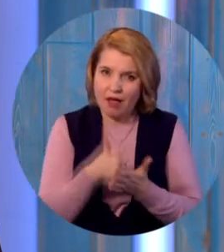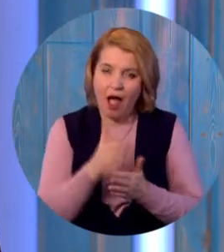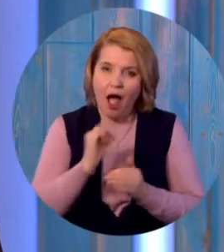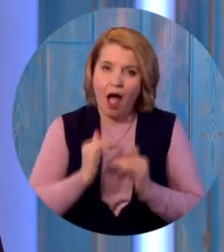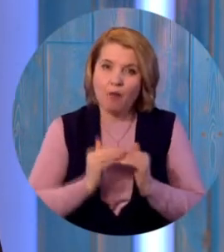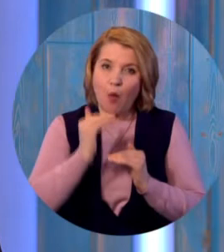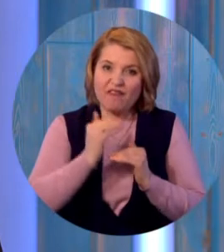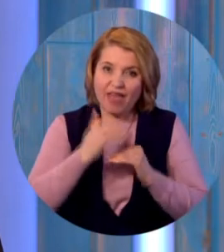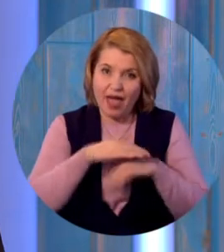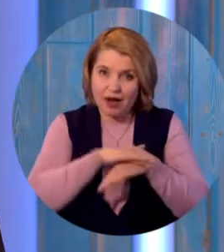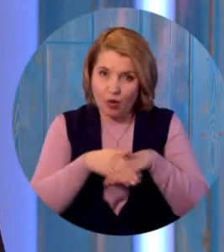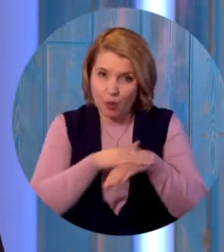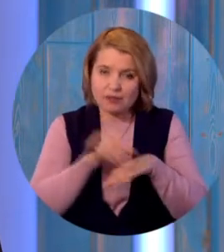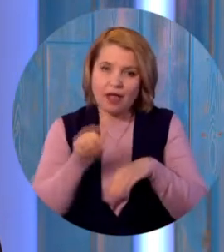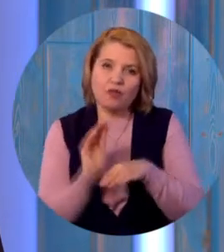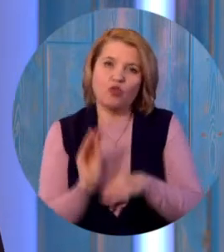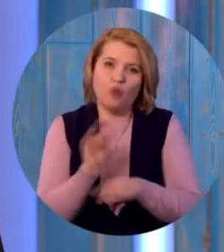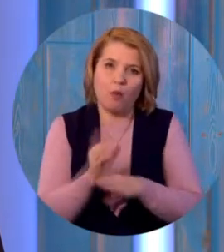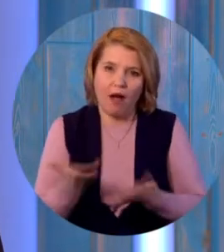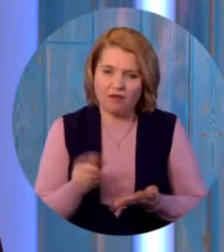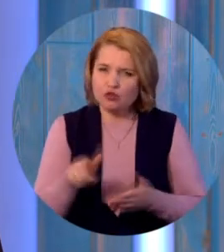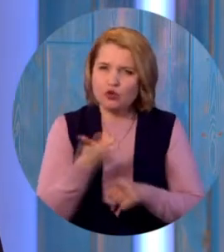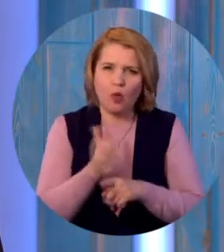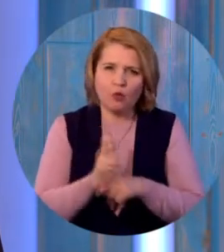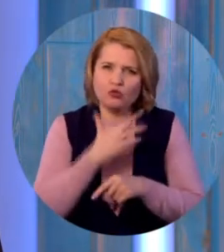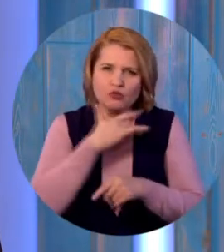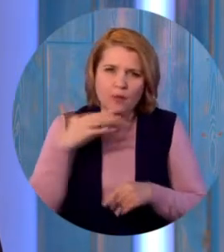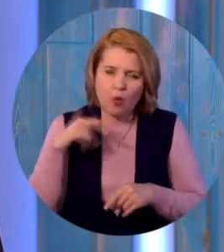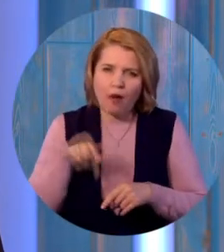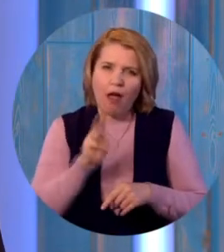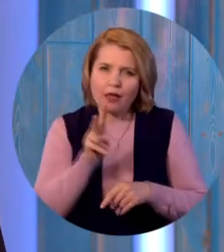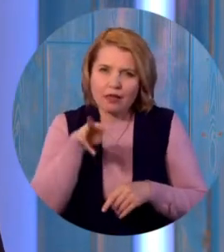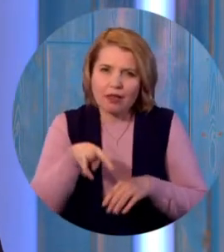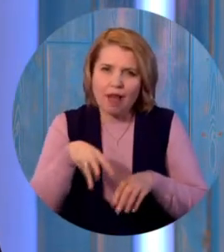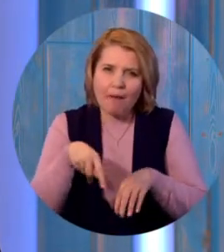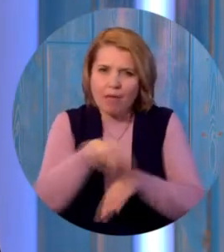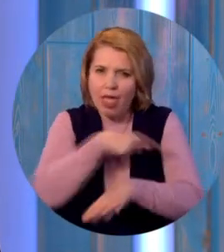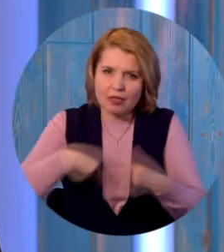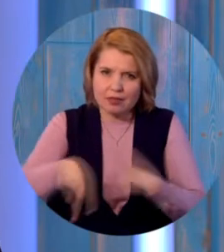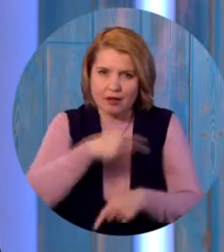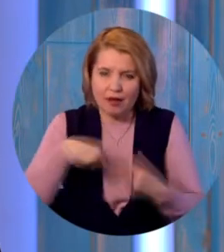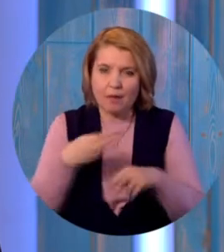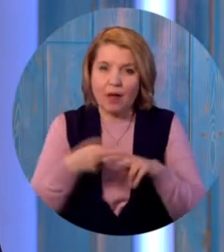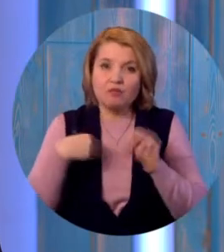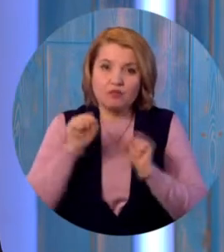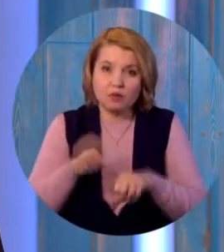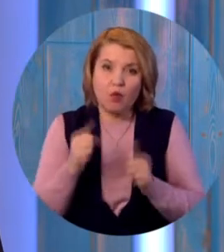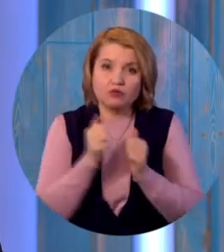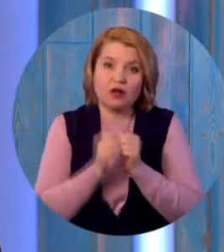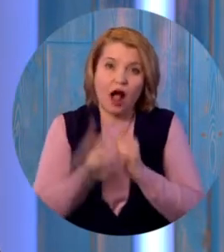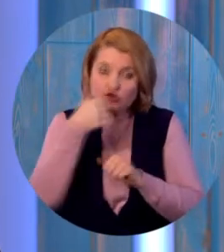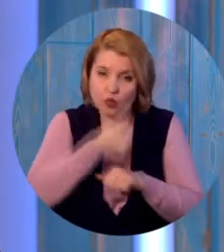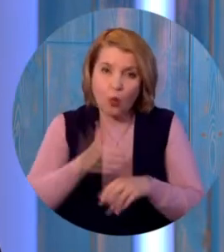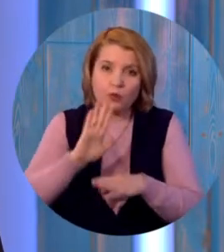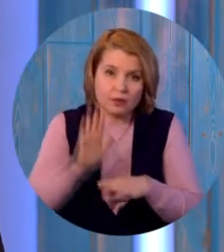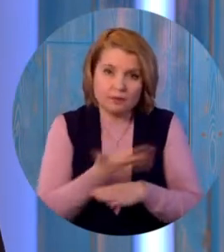добавочная, вспомогательная. Ее очень-очень много. Она исчисляется километрами, поэтому мы ее можем хоть каждый год удалять, мы от нее никогда не избавимся.